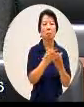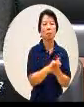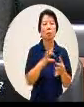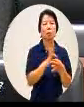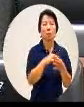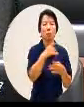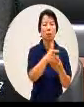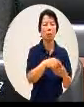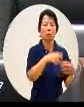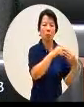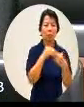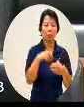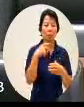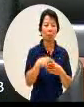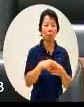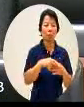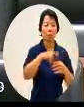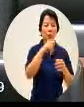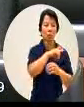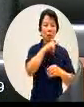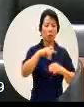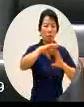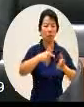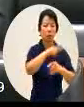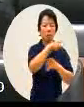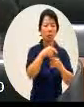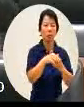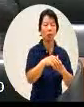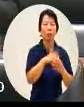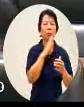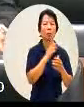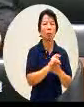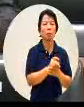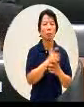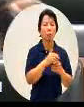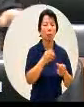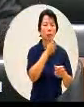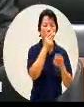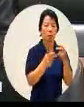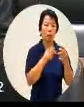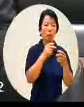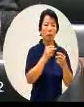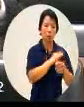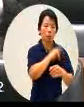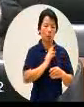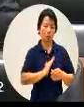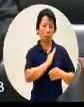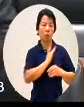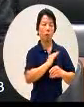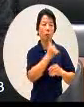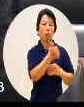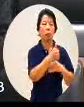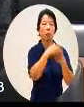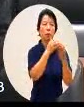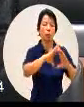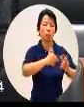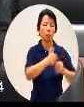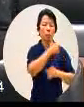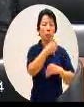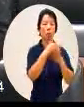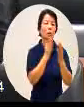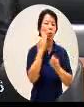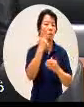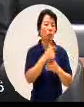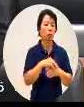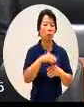帶領英國打贏二次世界大戰的英雄邱吉爾結果在當年的選舉就落選了所以他說酒店關門我就走